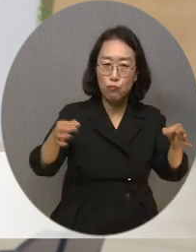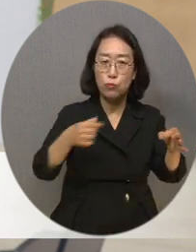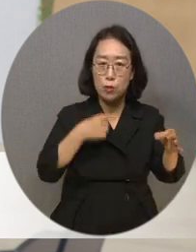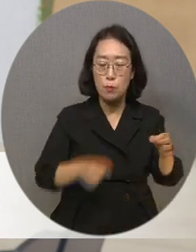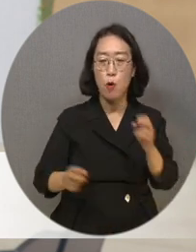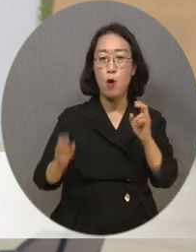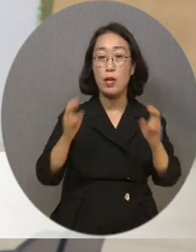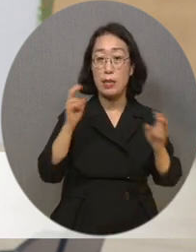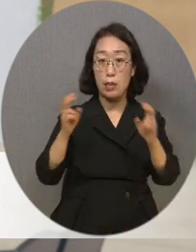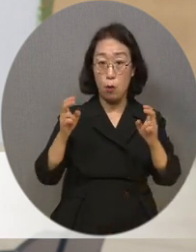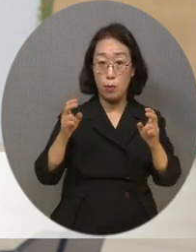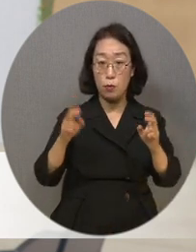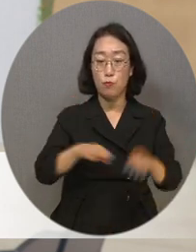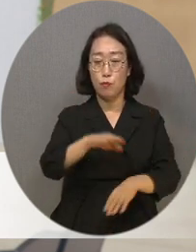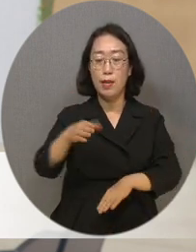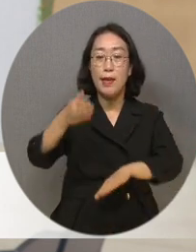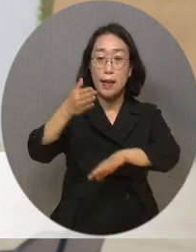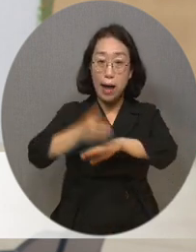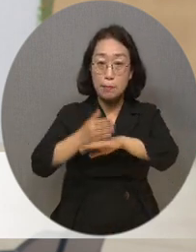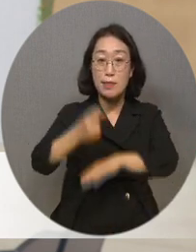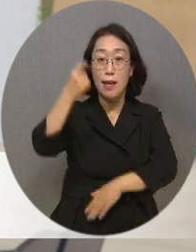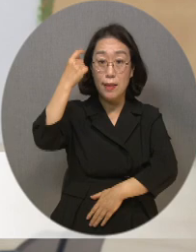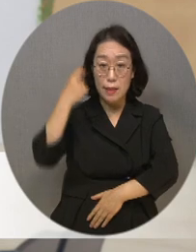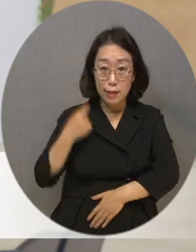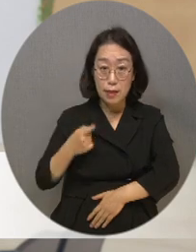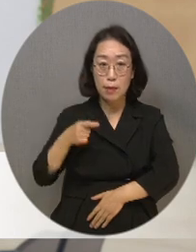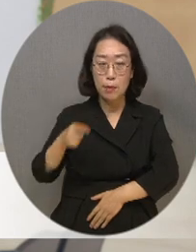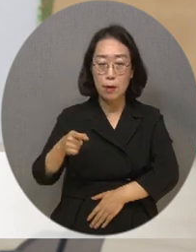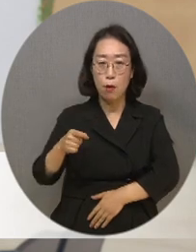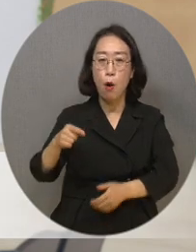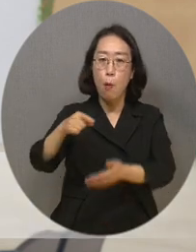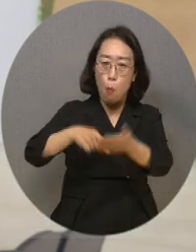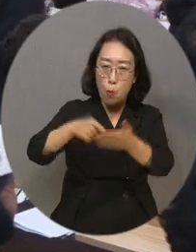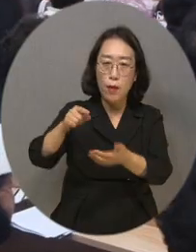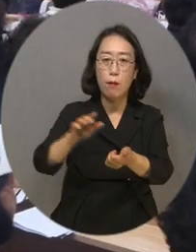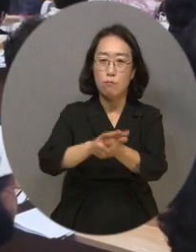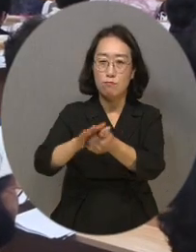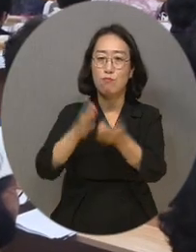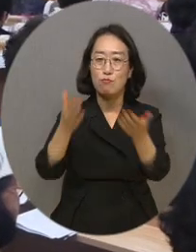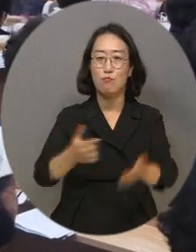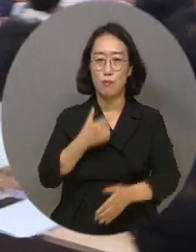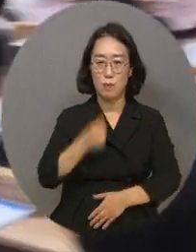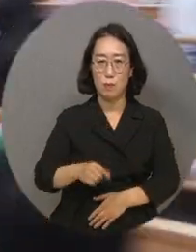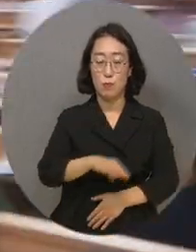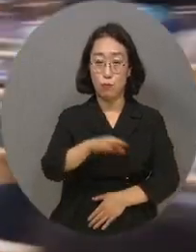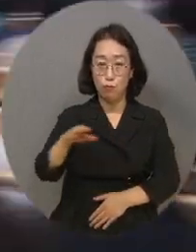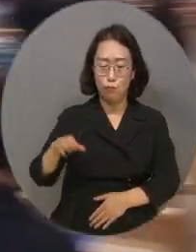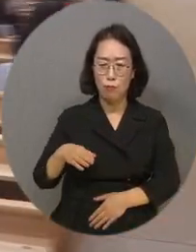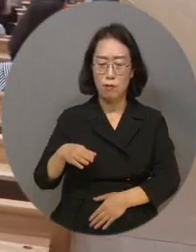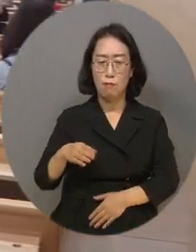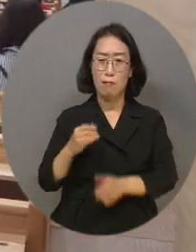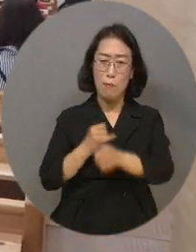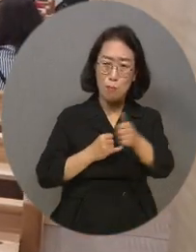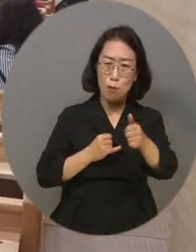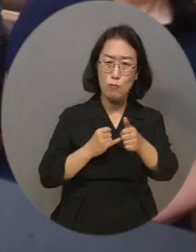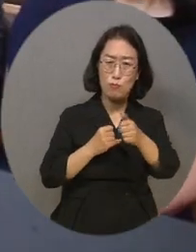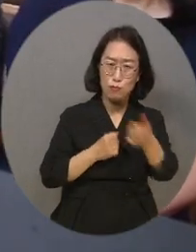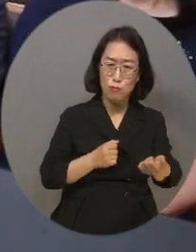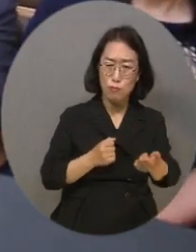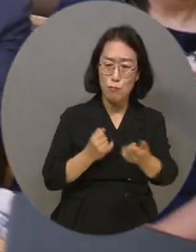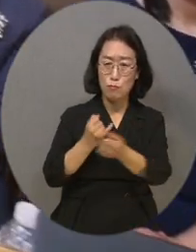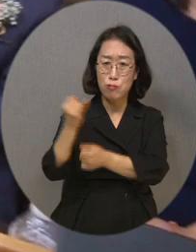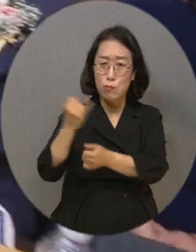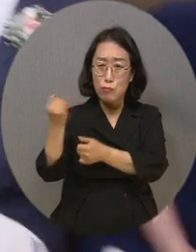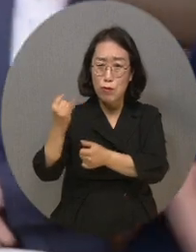우리 기업인으로서의 아좀 뭔가 이런 그 감사함을 보답해야 되겠다. 자신의 반쪽을 잃어야 했던